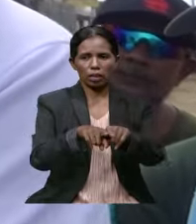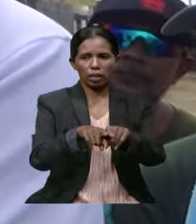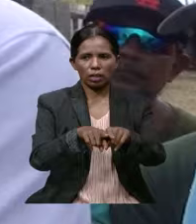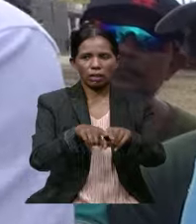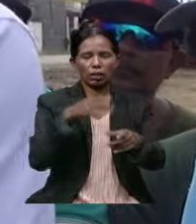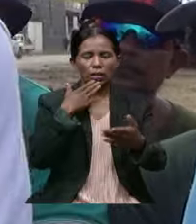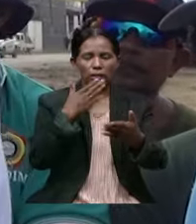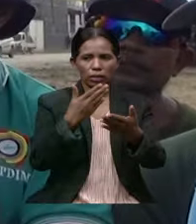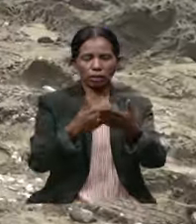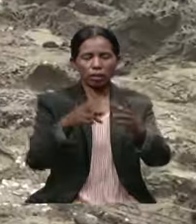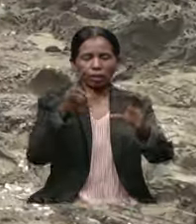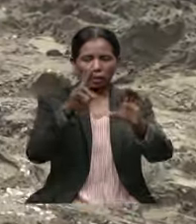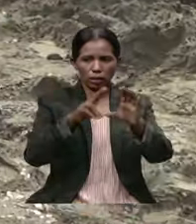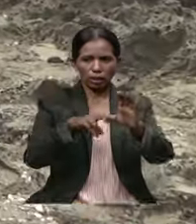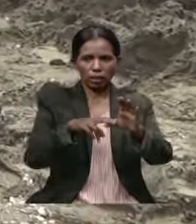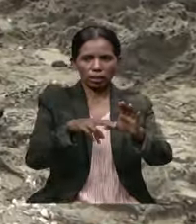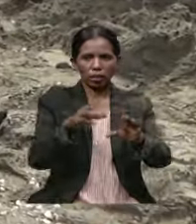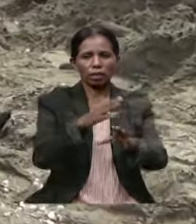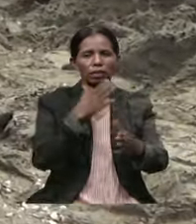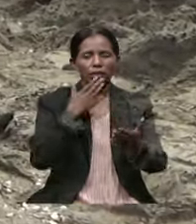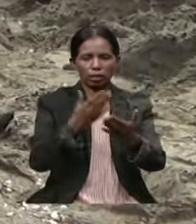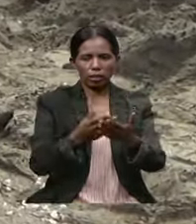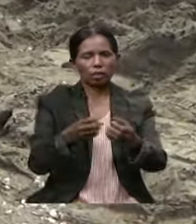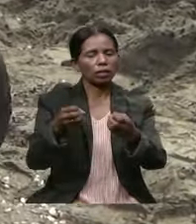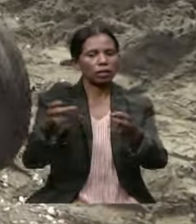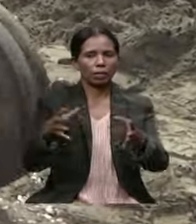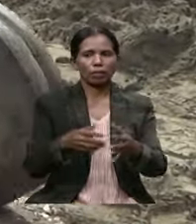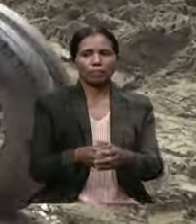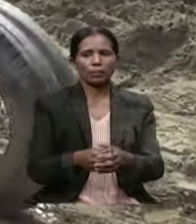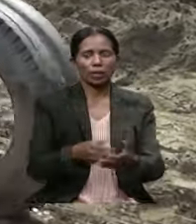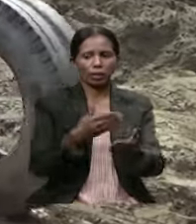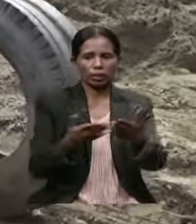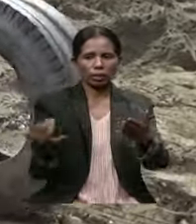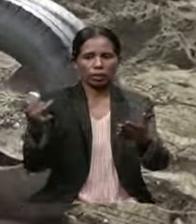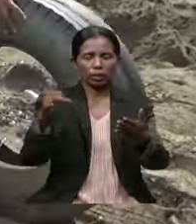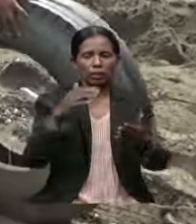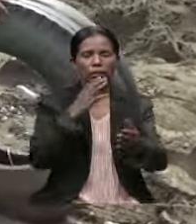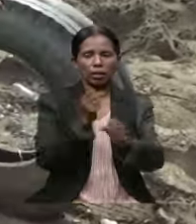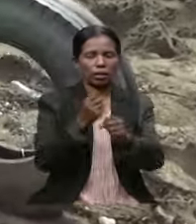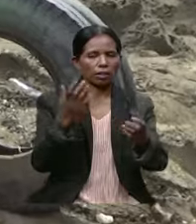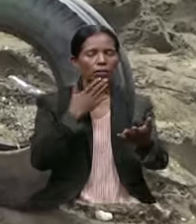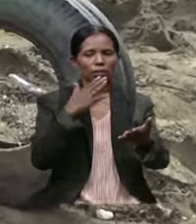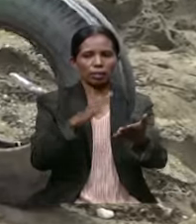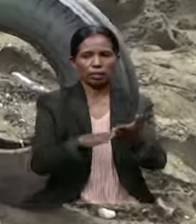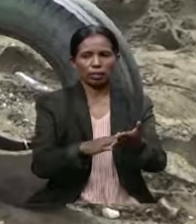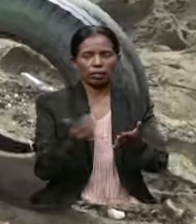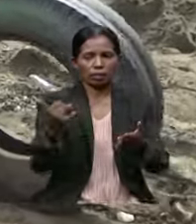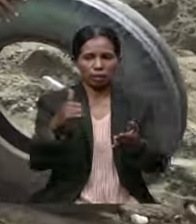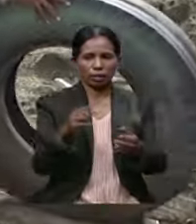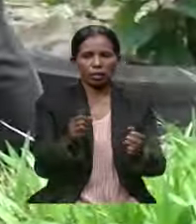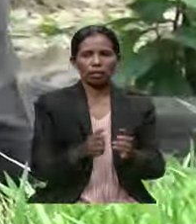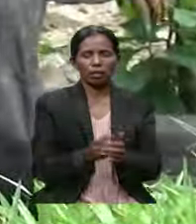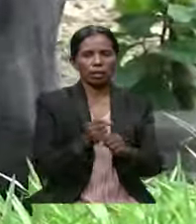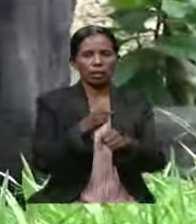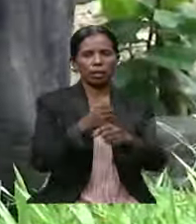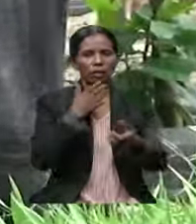kok kadir atau infeksi dia ni itu usia. Kamu sahaja masih nampak macam mana mahal dia ni kita sobo. Masih nampak macam halu dia